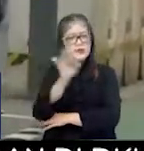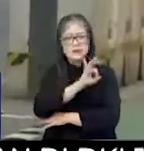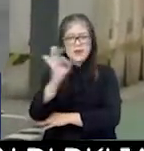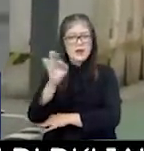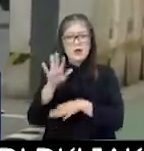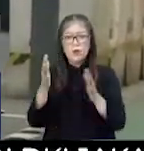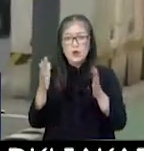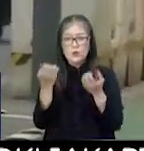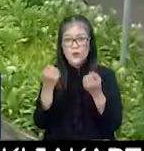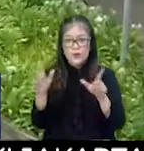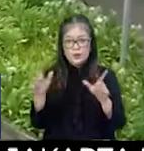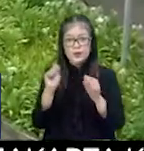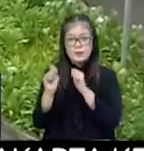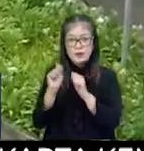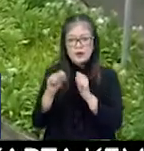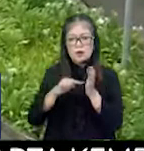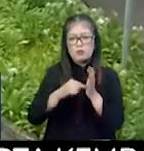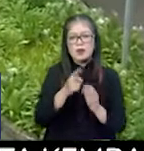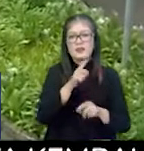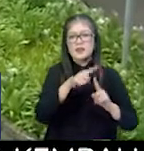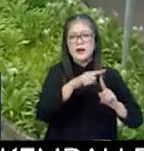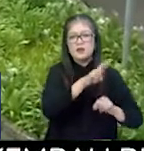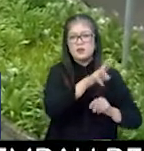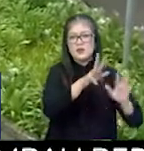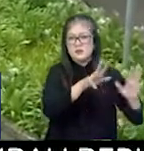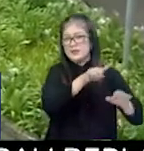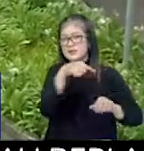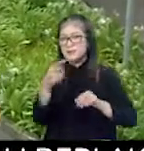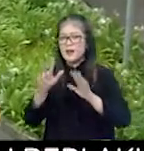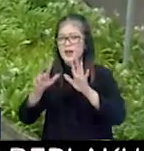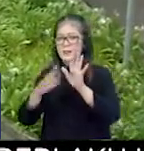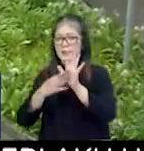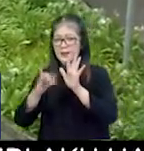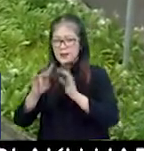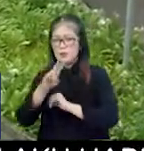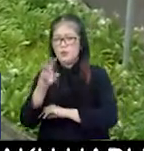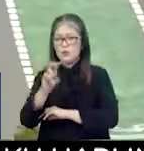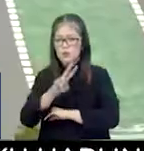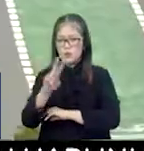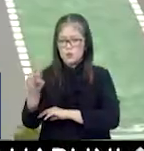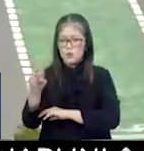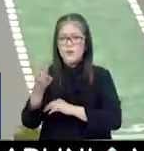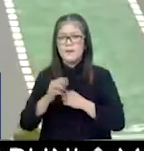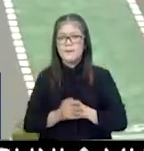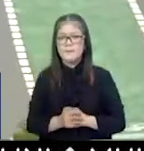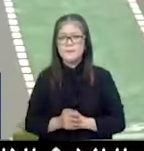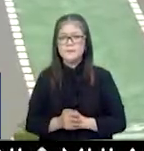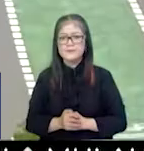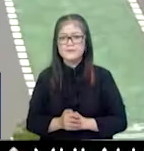sempat ditiadakan saat masa libur Lebaran yang dimulai pada tanggal 29 April hingga 8 Mei kemarin.